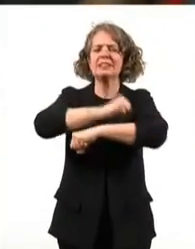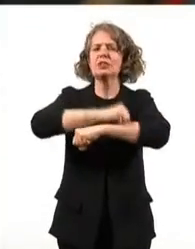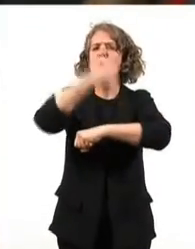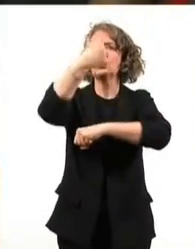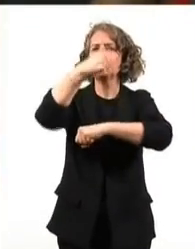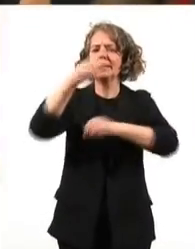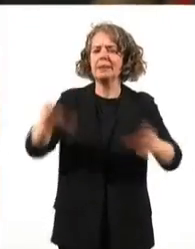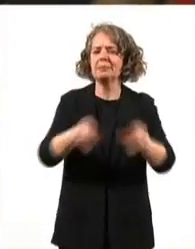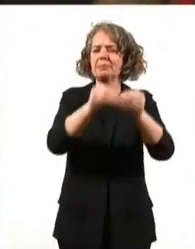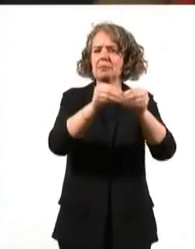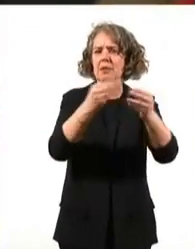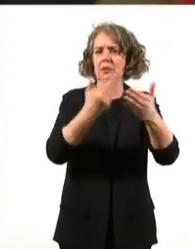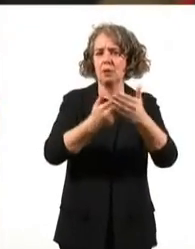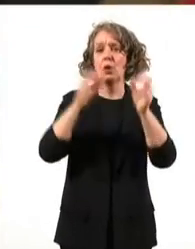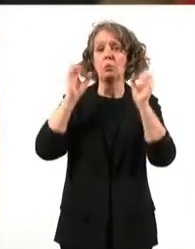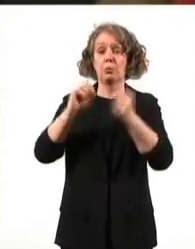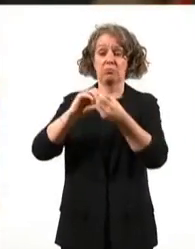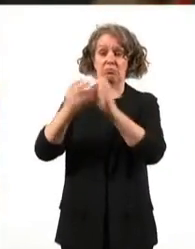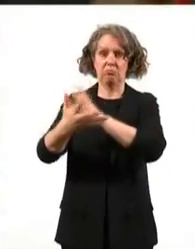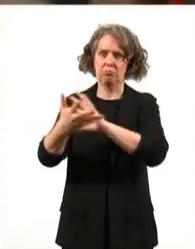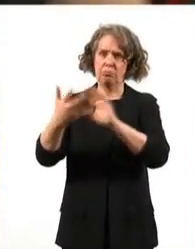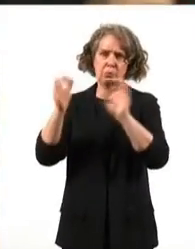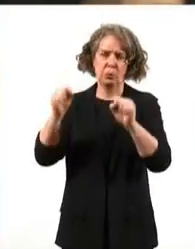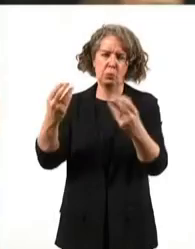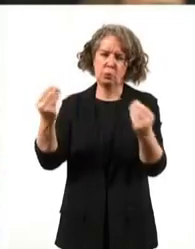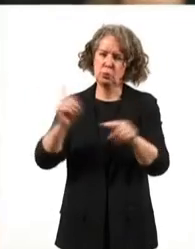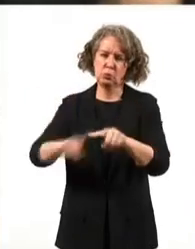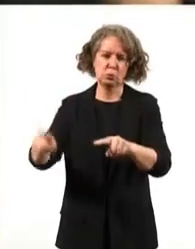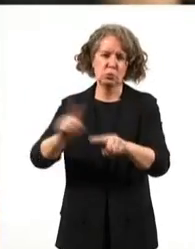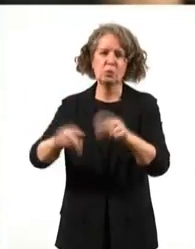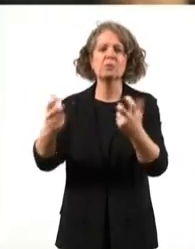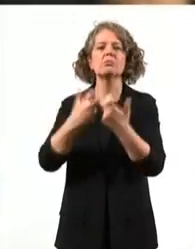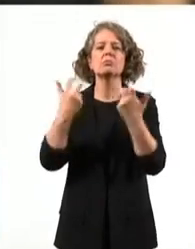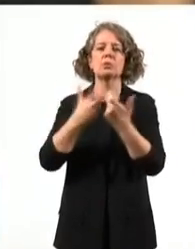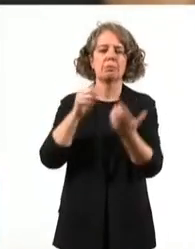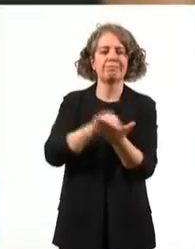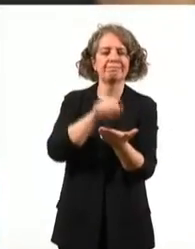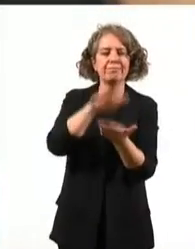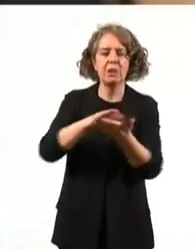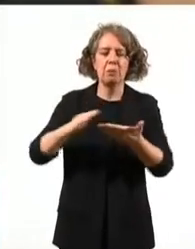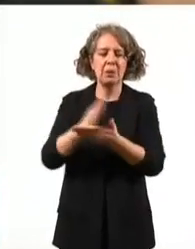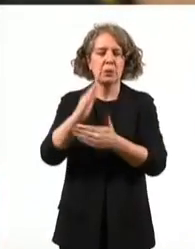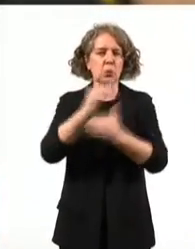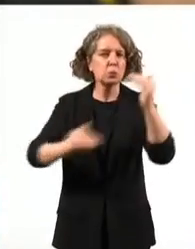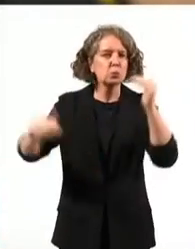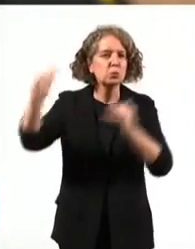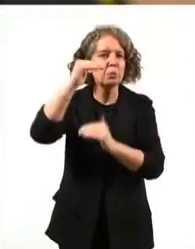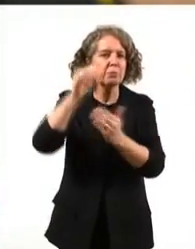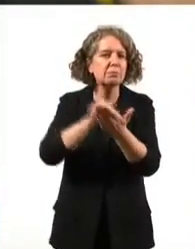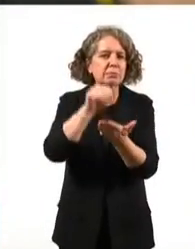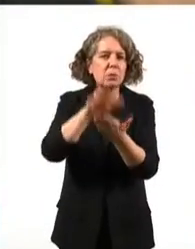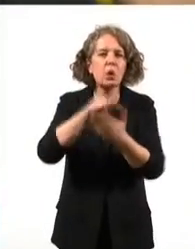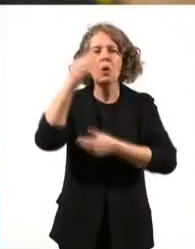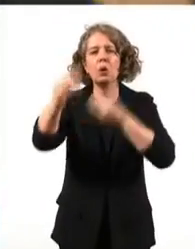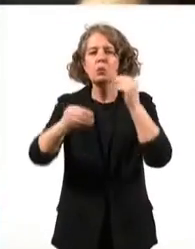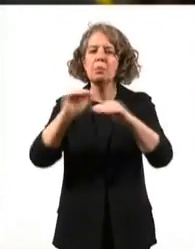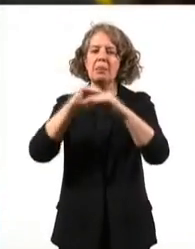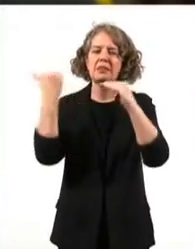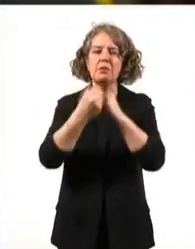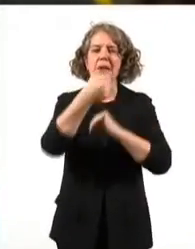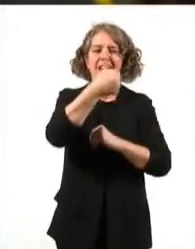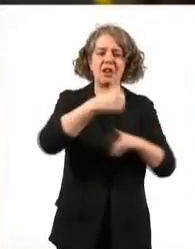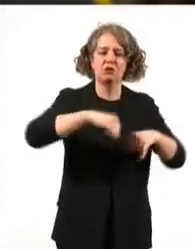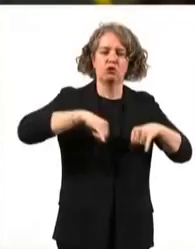côté en ligne, donc on pourrait donner soit à travers, quand on s'inscrit, Parcoursup, soit avec, on y travaille, les plateformes Un jeune, un